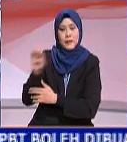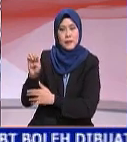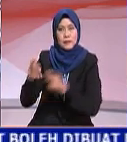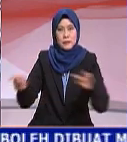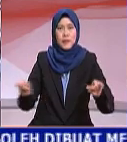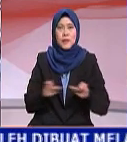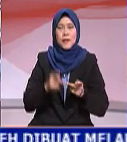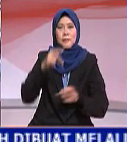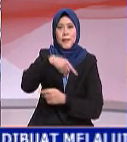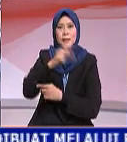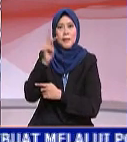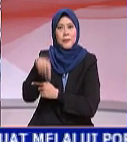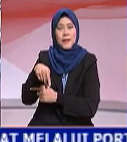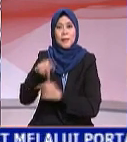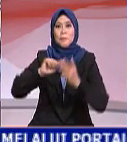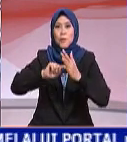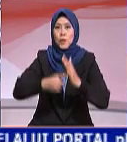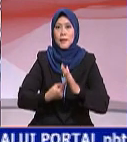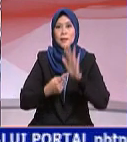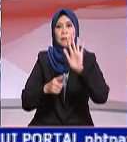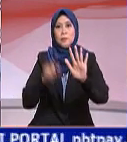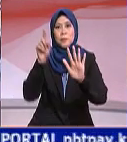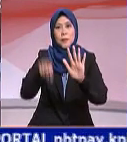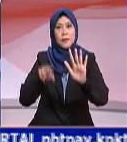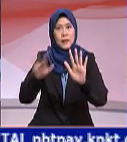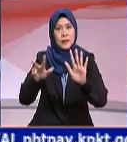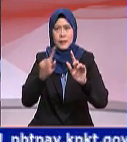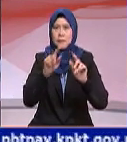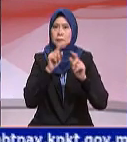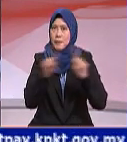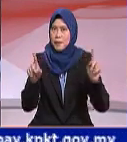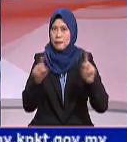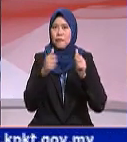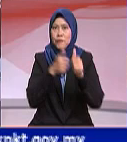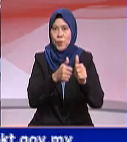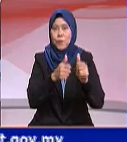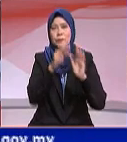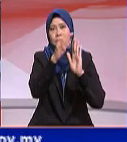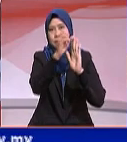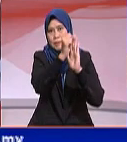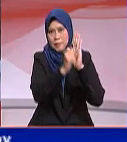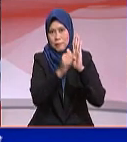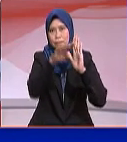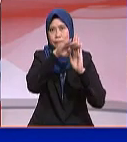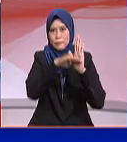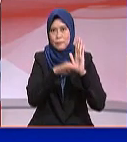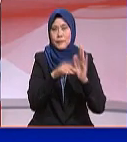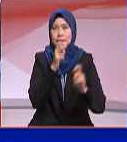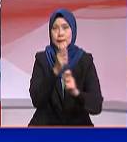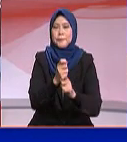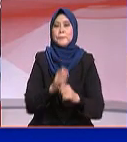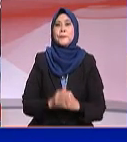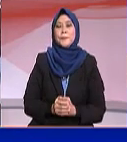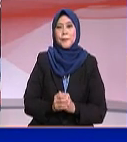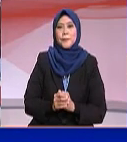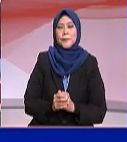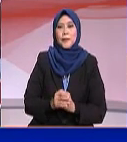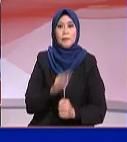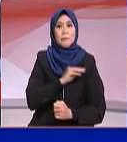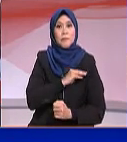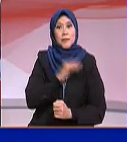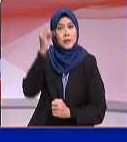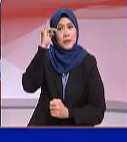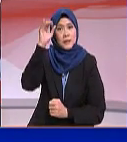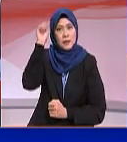bermula 5 Mac dengan mematuhi syarat ditetapkan. Datuk Sri Ismail Sabri bagaimanapun berkata ia perlu